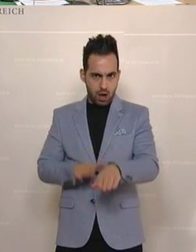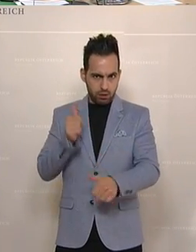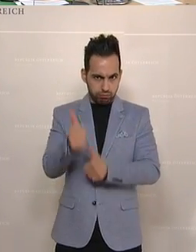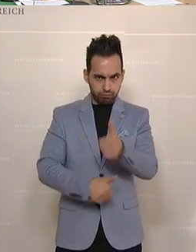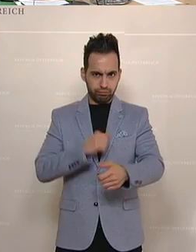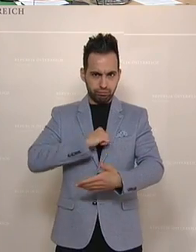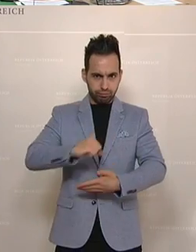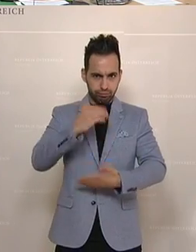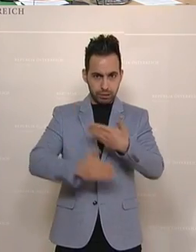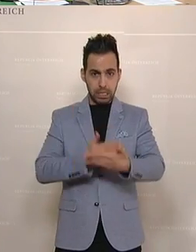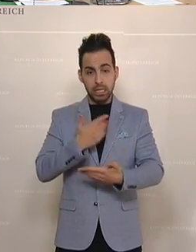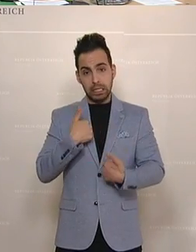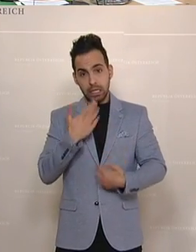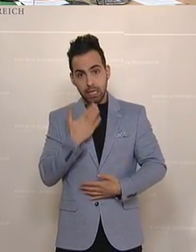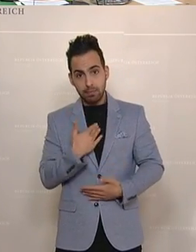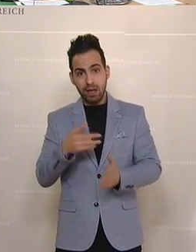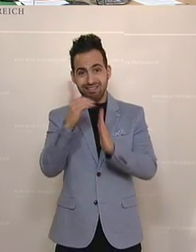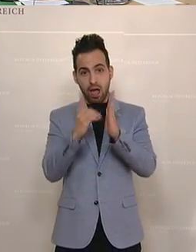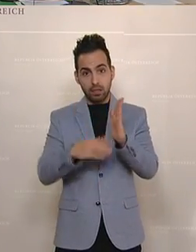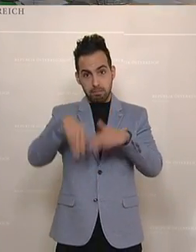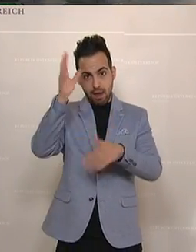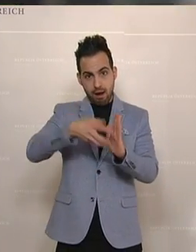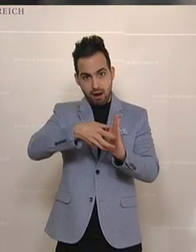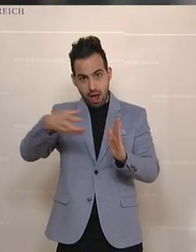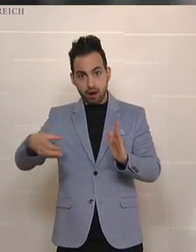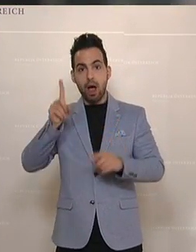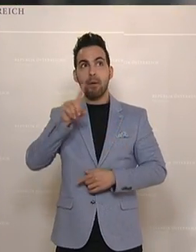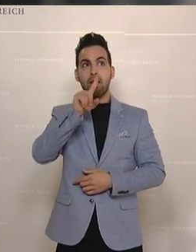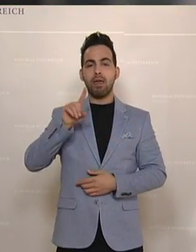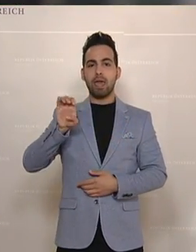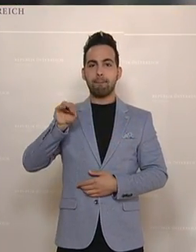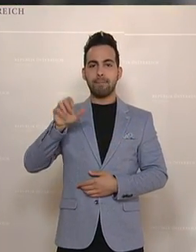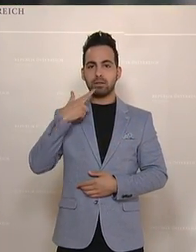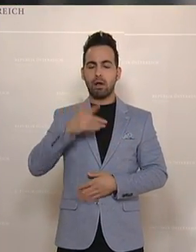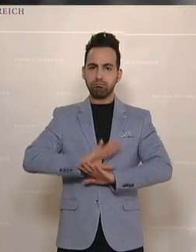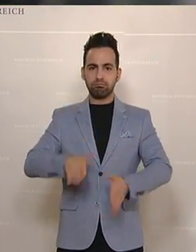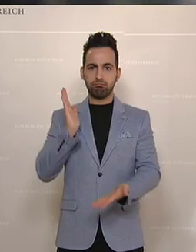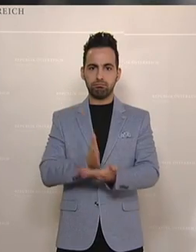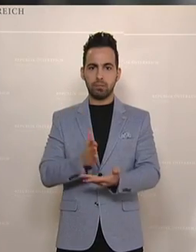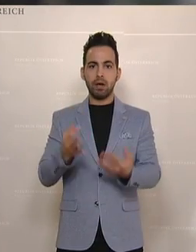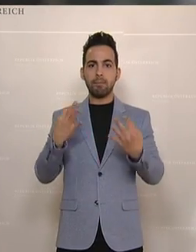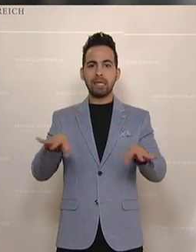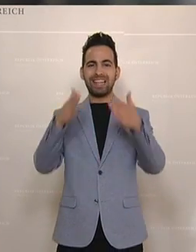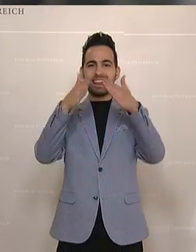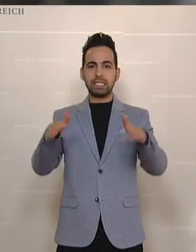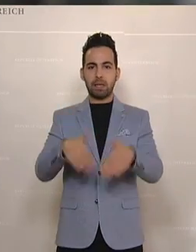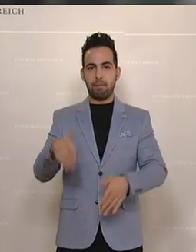noch mehr längerfristige Daten gehabt für die Zulassung, aber die EMA hat das anders entschieden und die Impfstoffe wurden dann im Dezember zugelassen, die